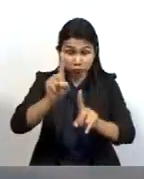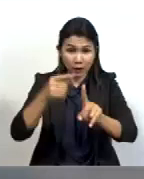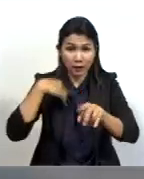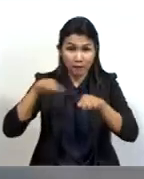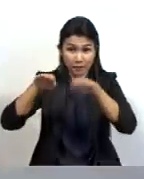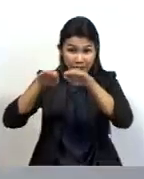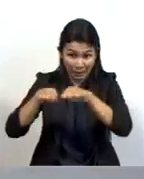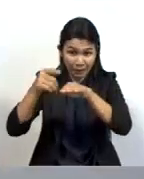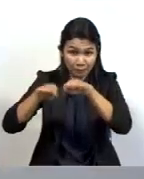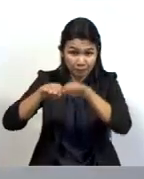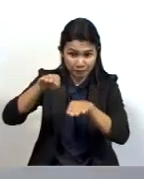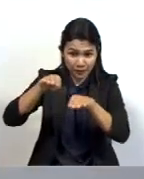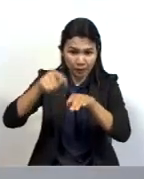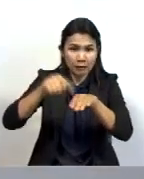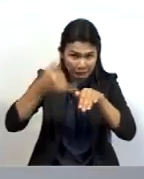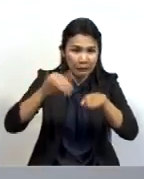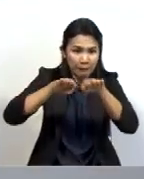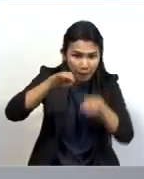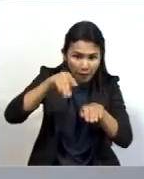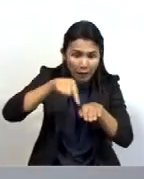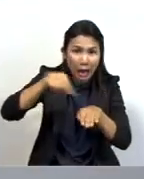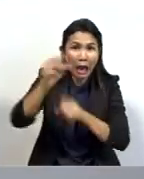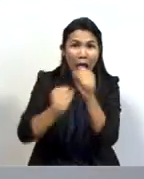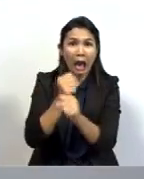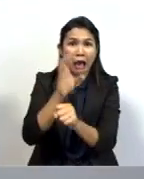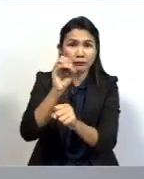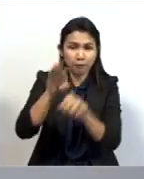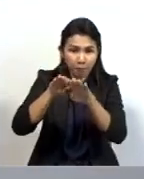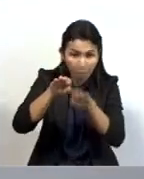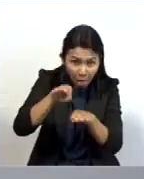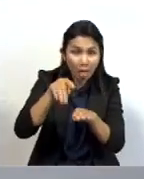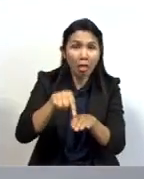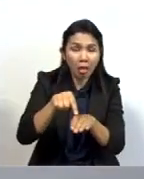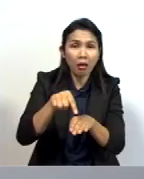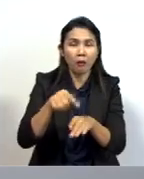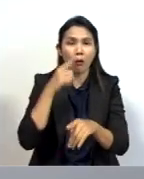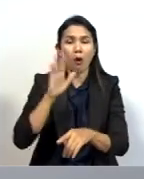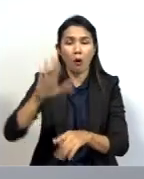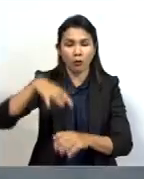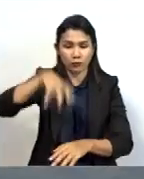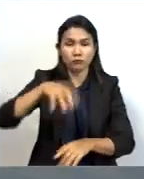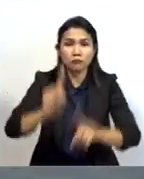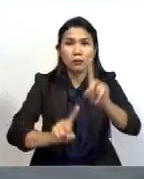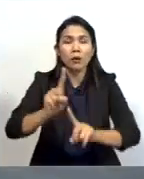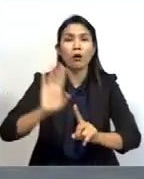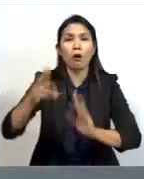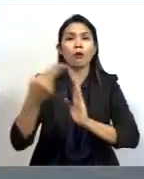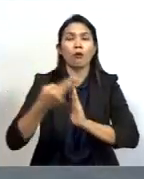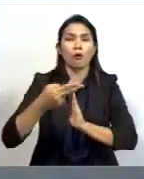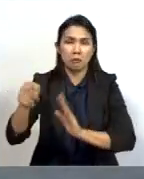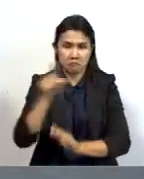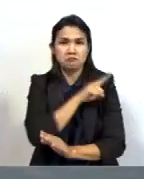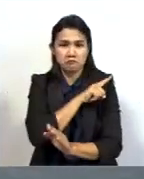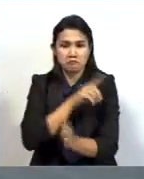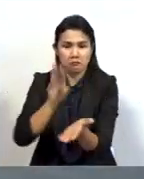สุดในรอบ50ปีที่เก็บข้อมูลโดยส่วนอุทกวิทยาหนองคายกรมทรัพยากรน้ำที่ในช่วงเวลาเดียวกันน